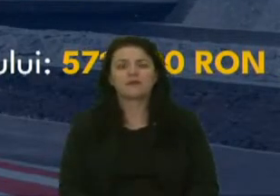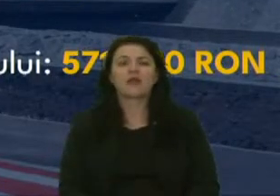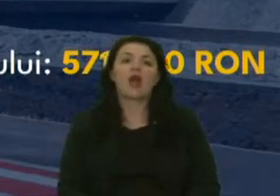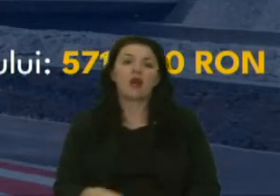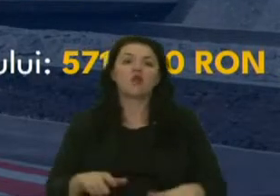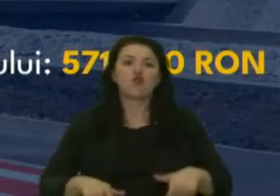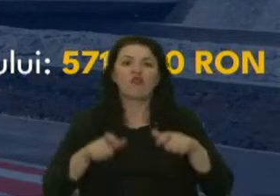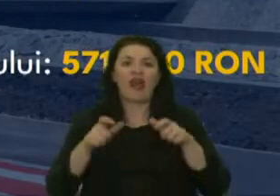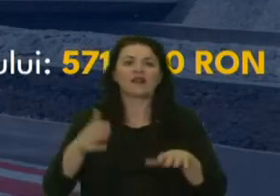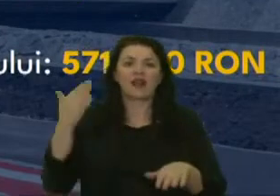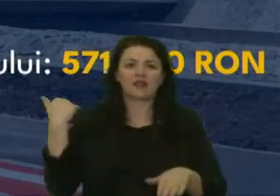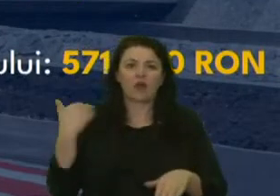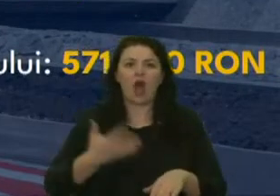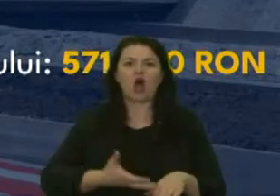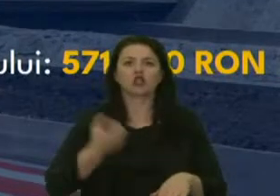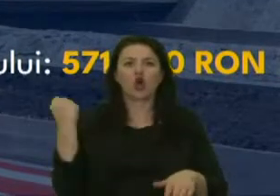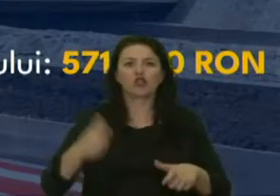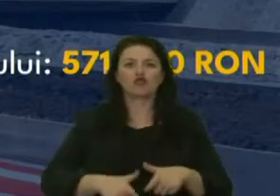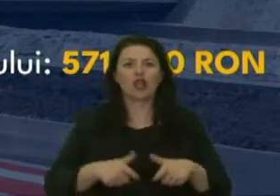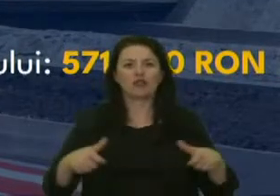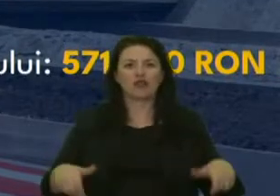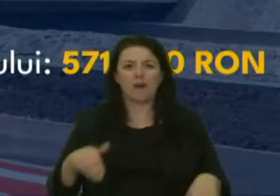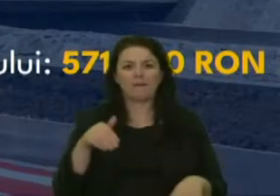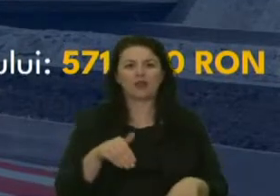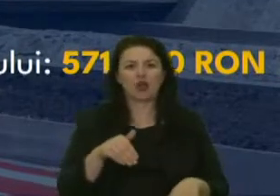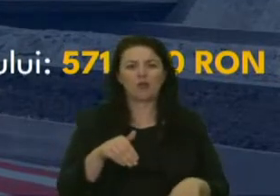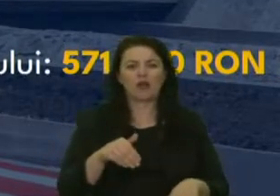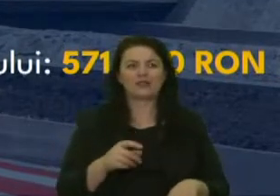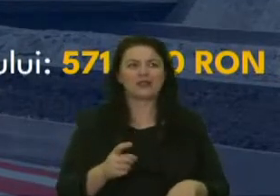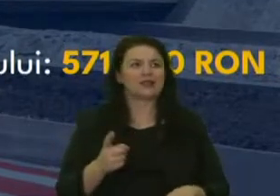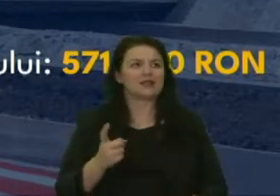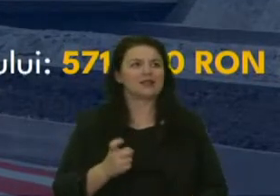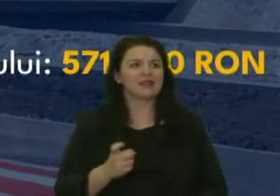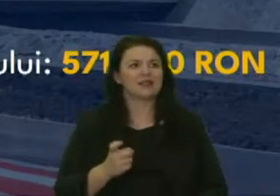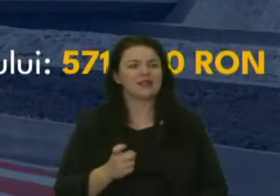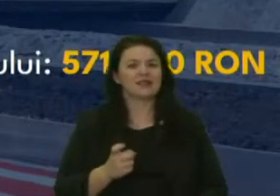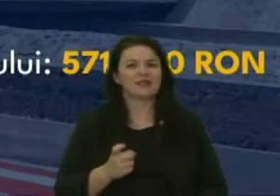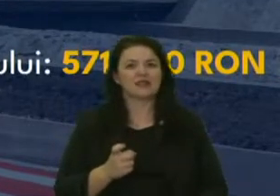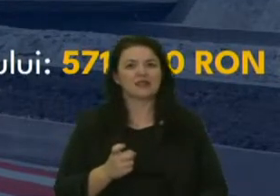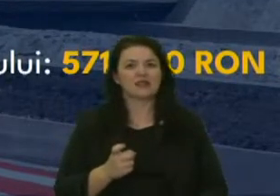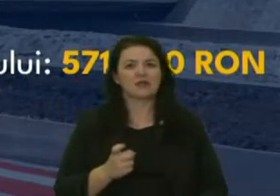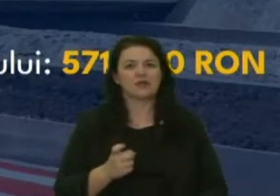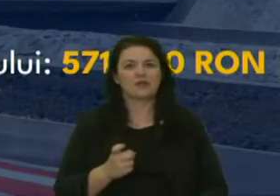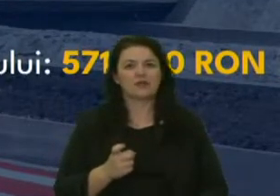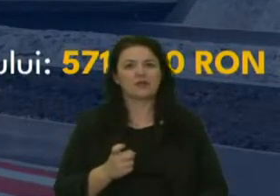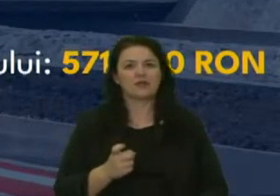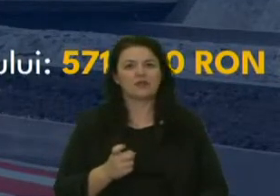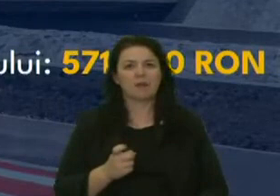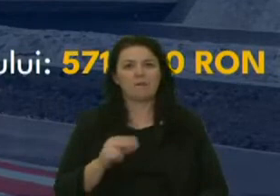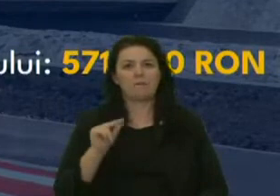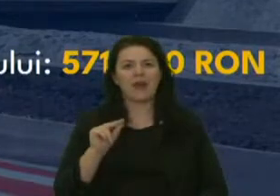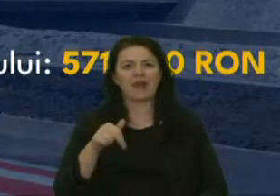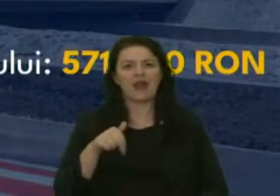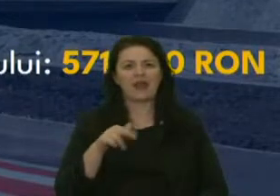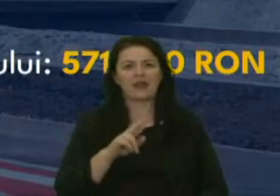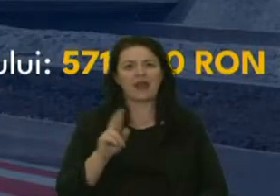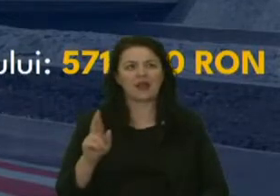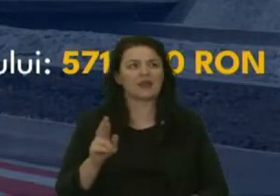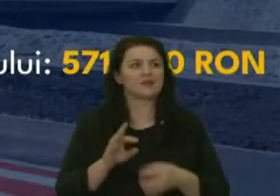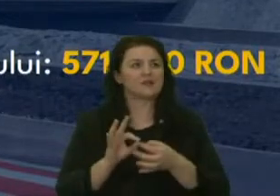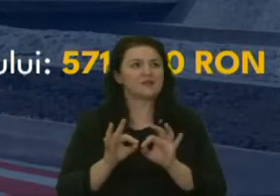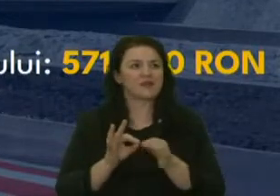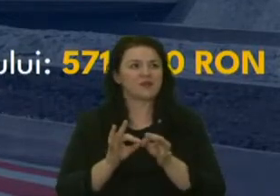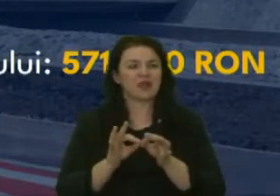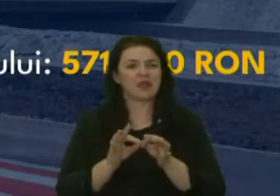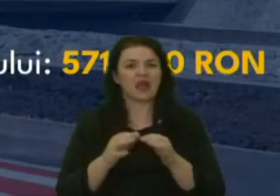anterior mă refer la cei care au scos centura metropolitană din din pnrr care ar fi însemnat repet